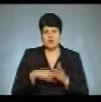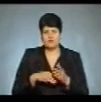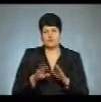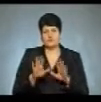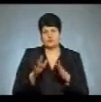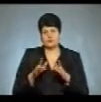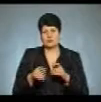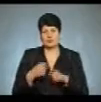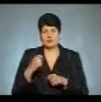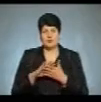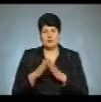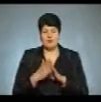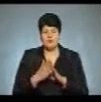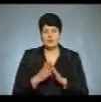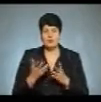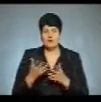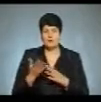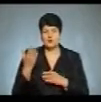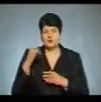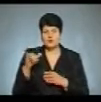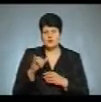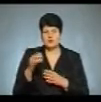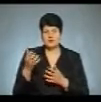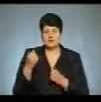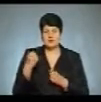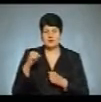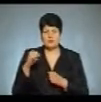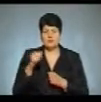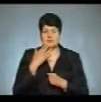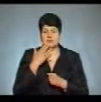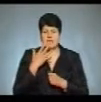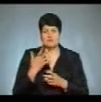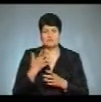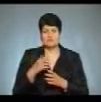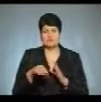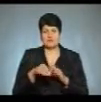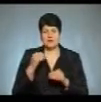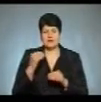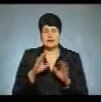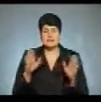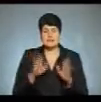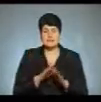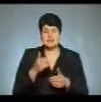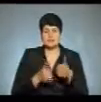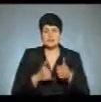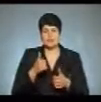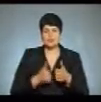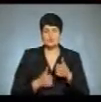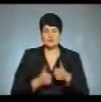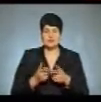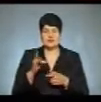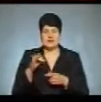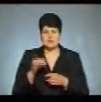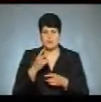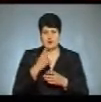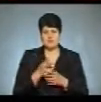договору. Минулої суботи співачка Марув отримала перемогу на національному відборі на пісенний конкурс «Євробачення-2019». Вона